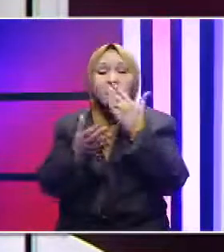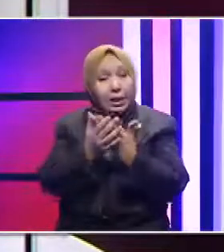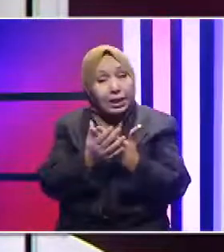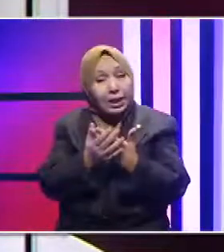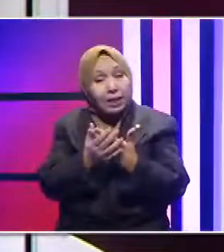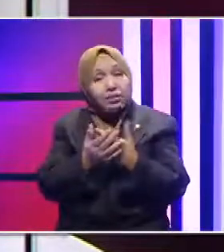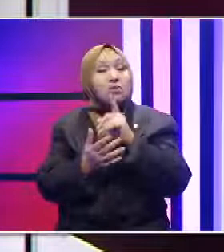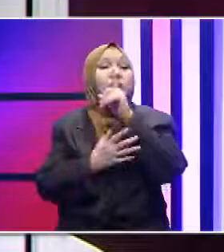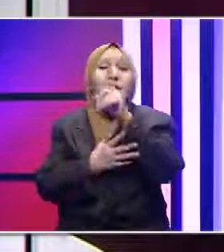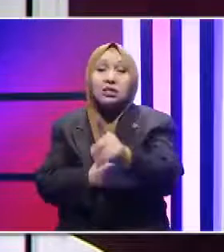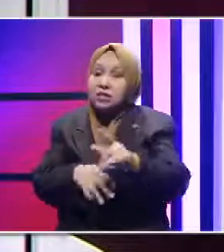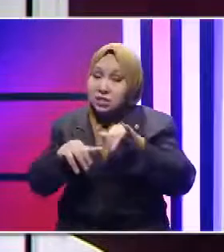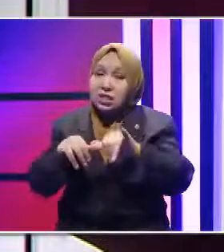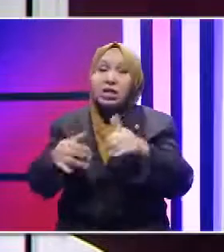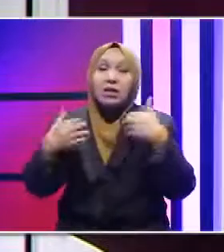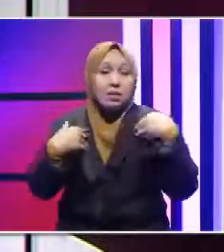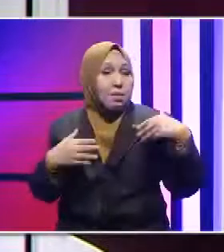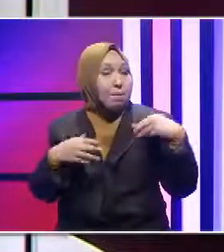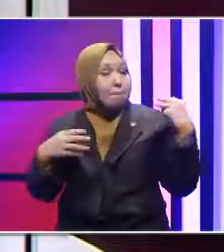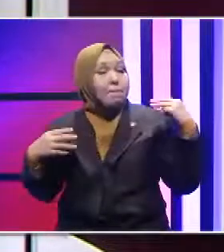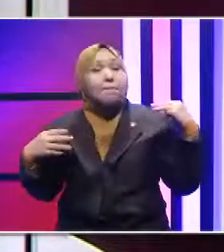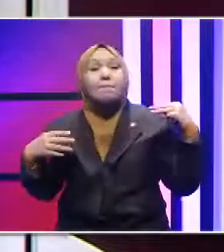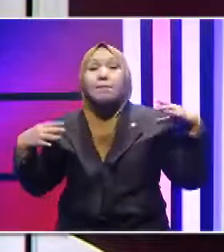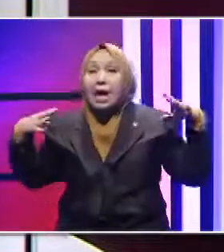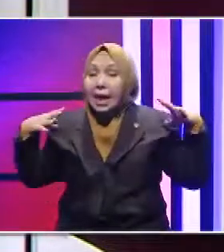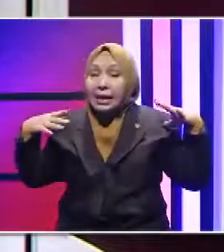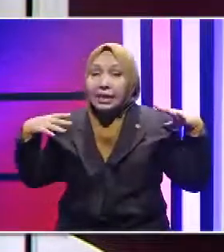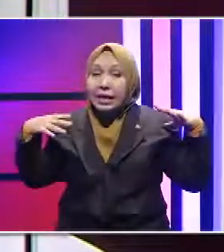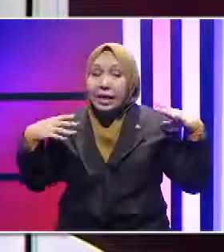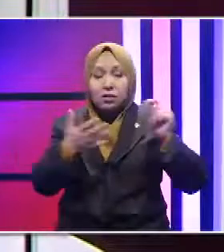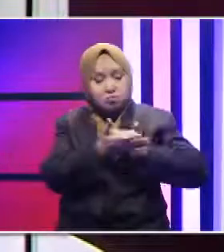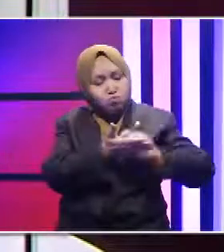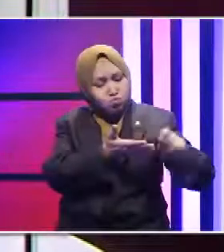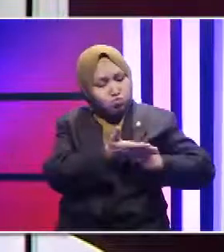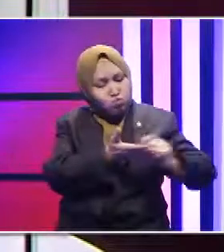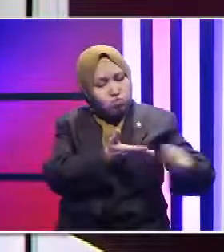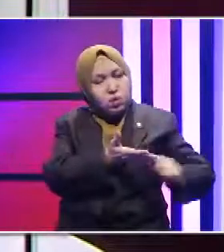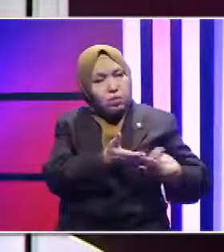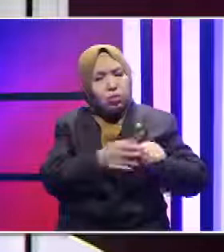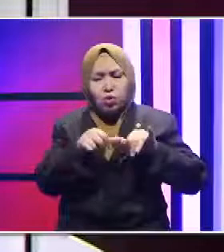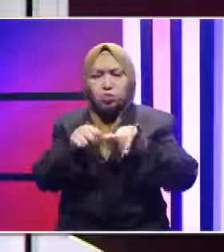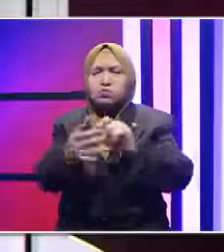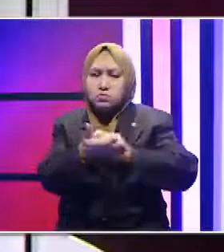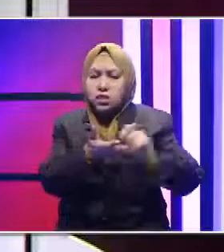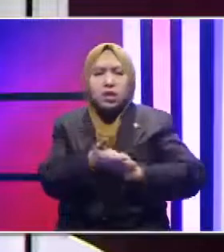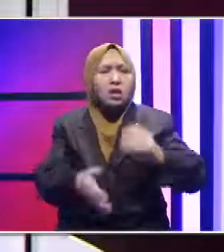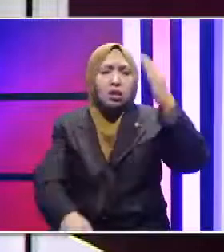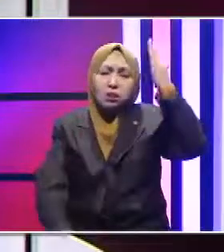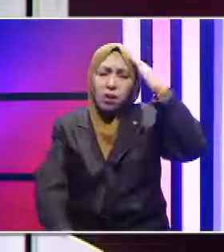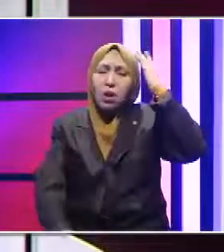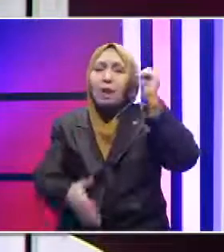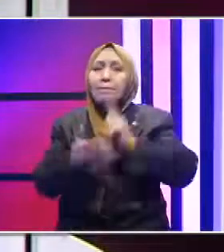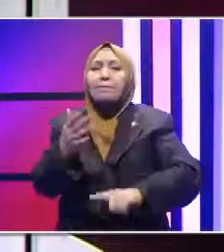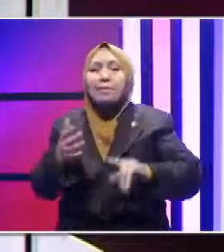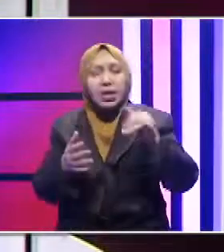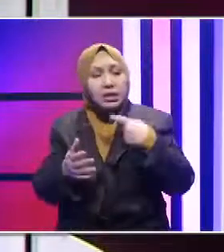sebenarnya masih ada malaikat hafizin ini yang mencatat terus mencatat dan mengetahui apa yang